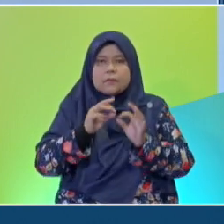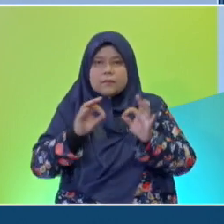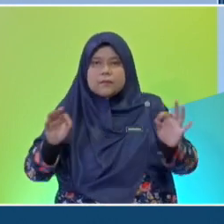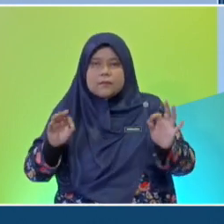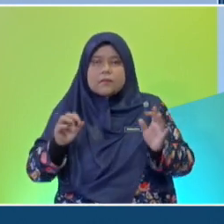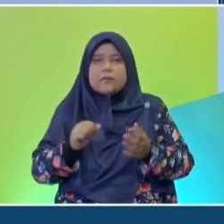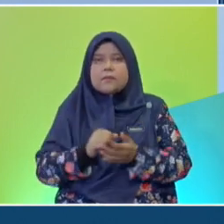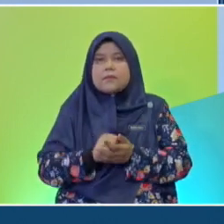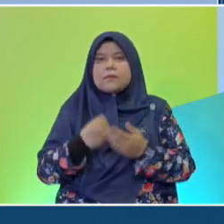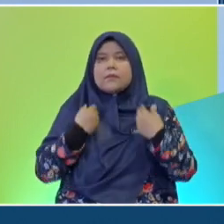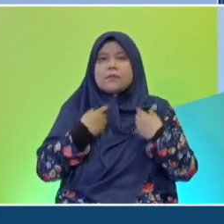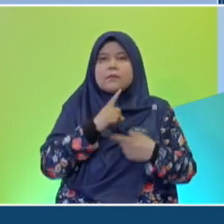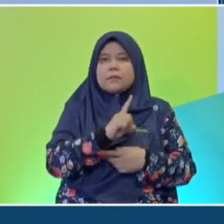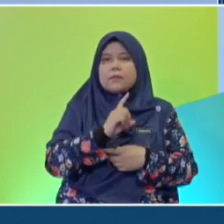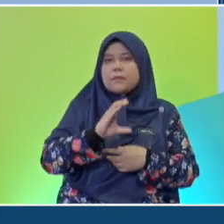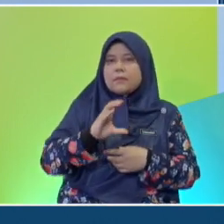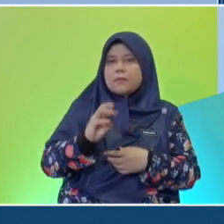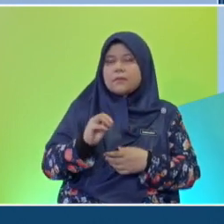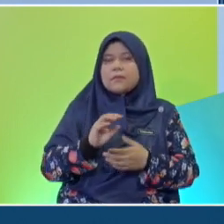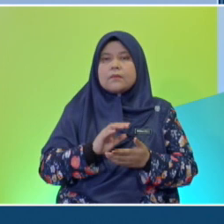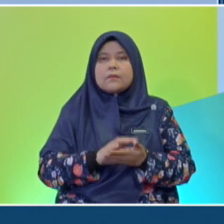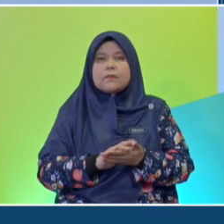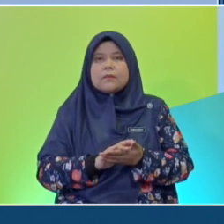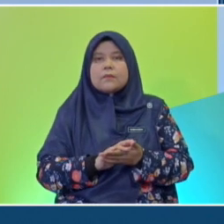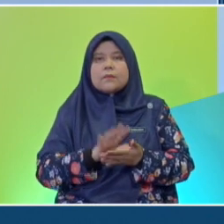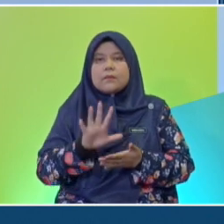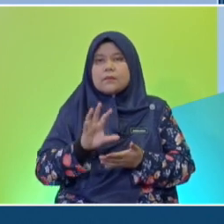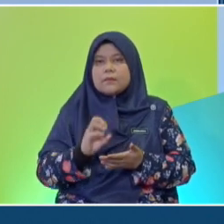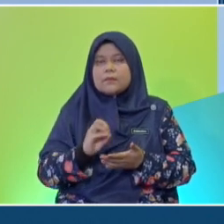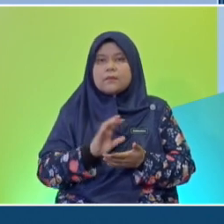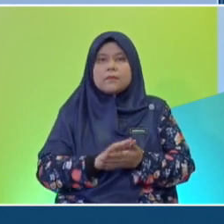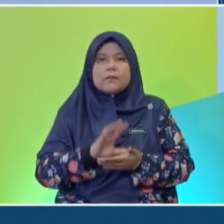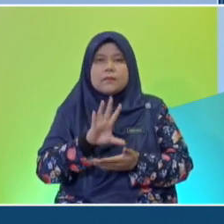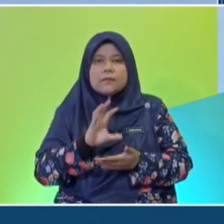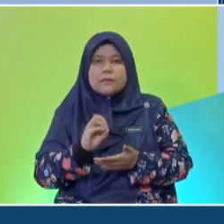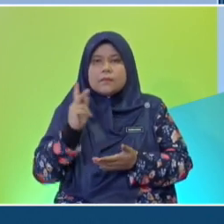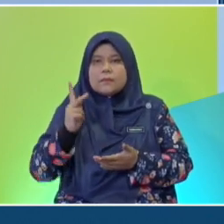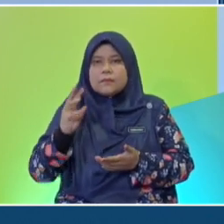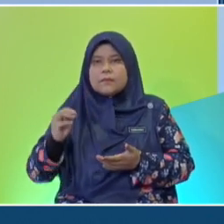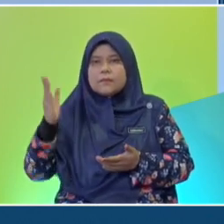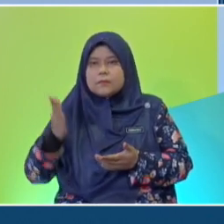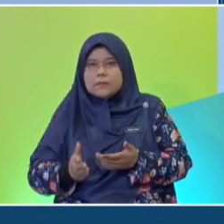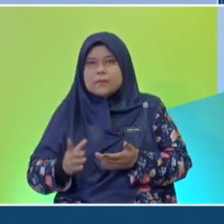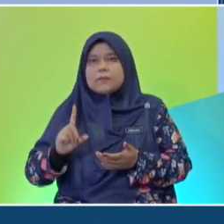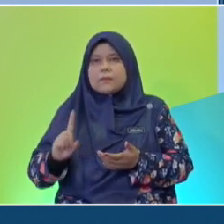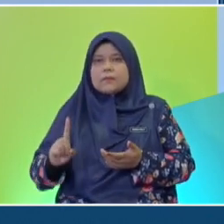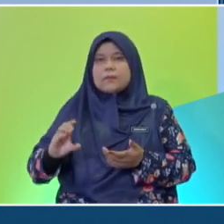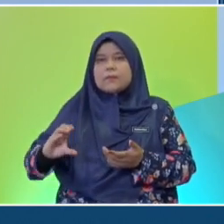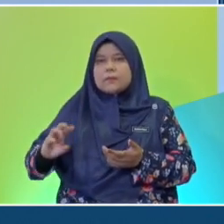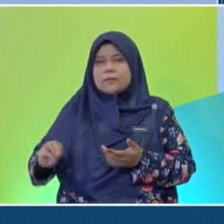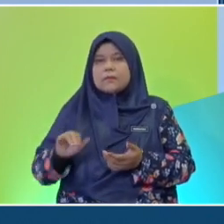ada satu cm mewakili 50 km jadi kita buat 50 km/1 cm